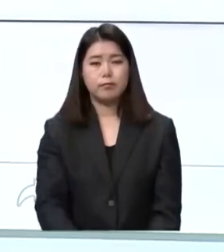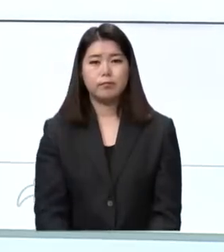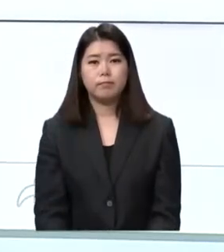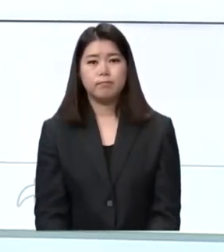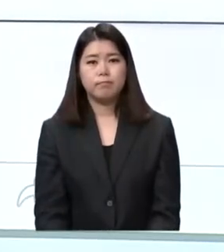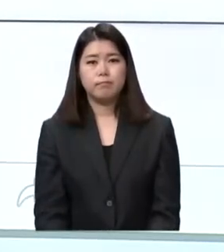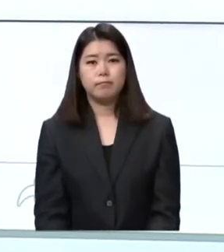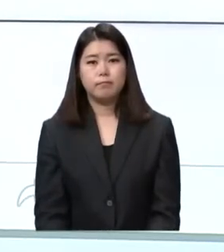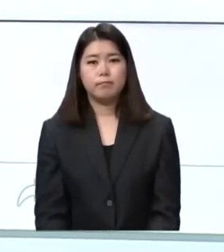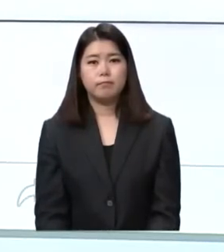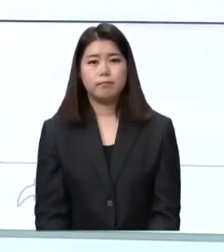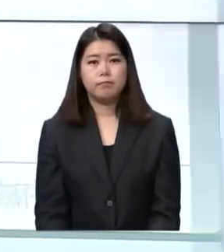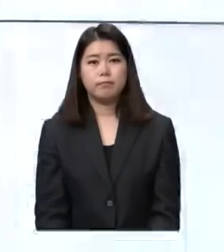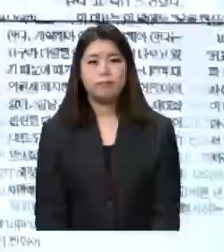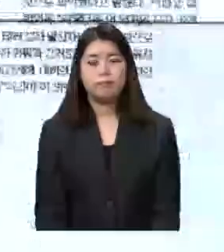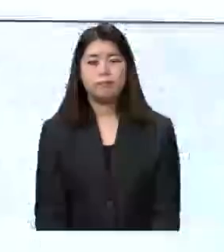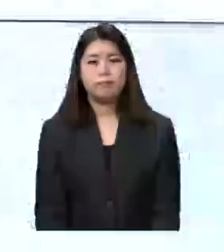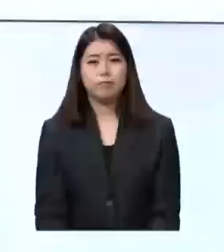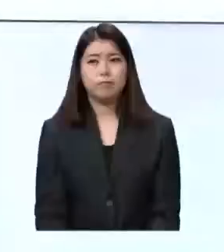볼까요